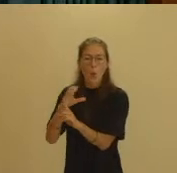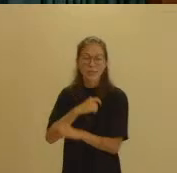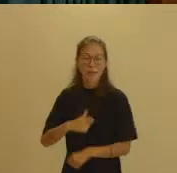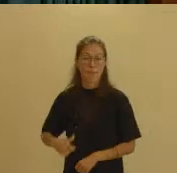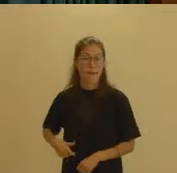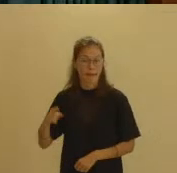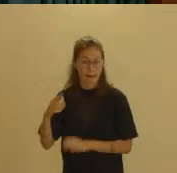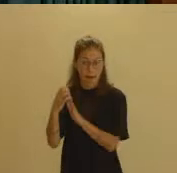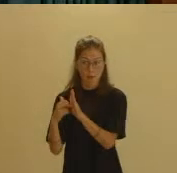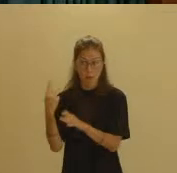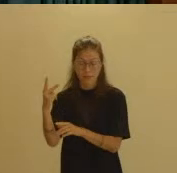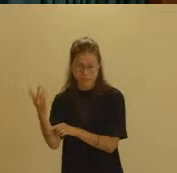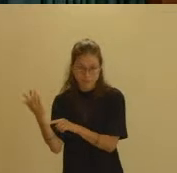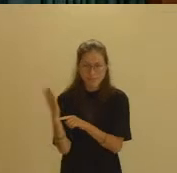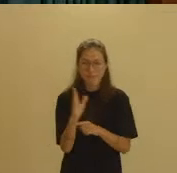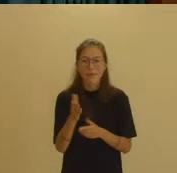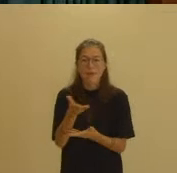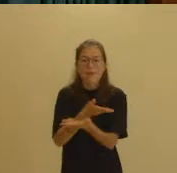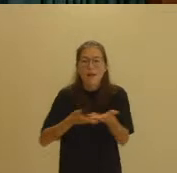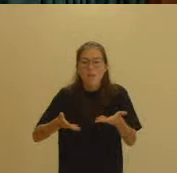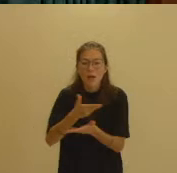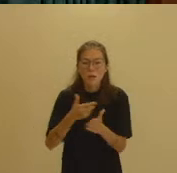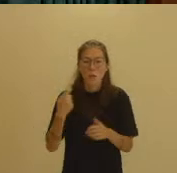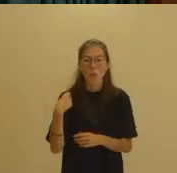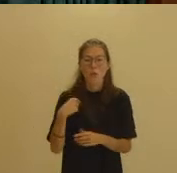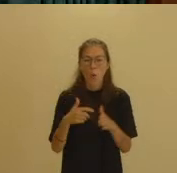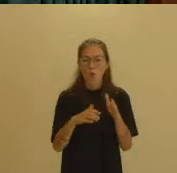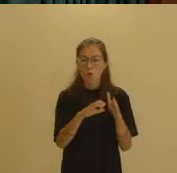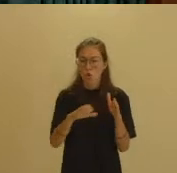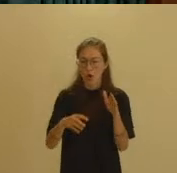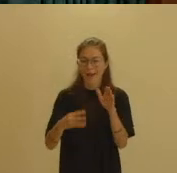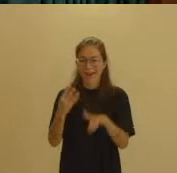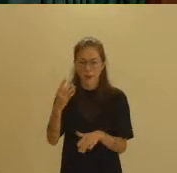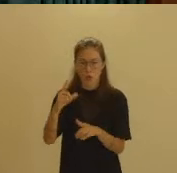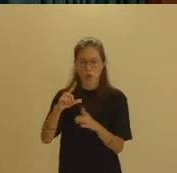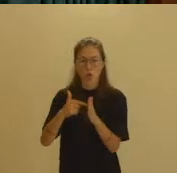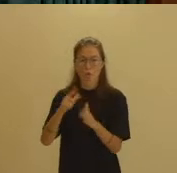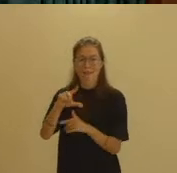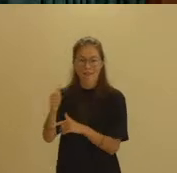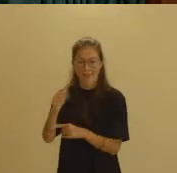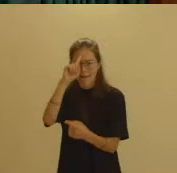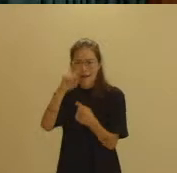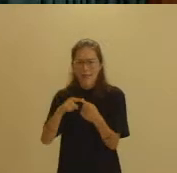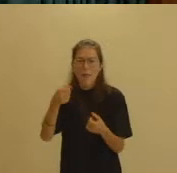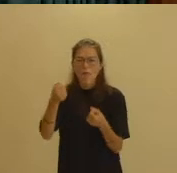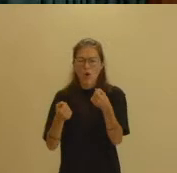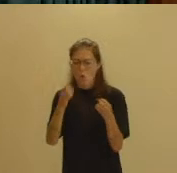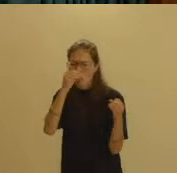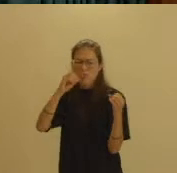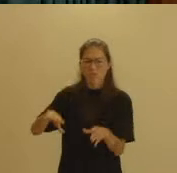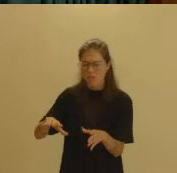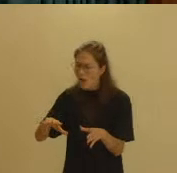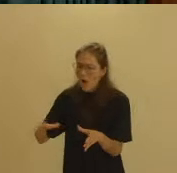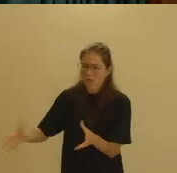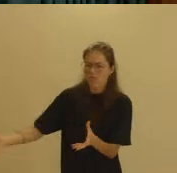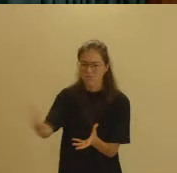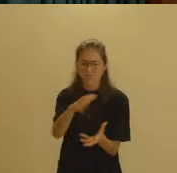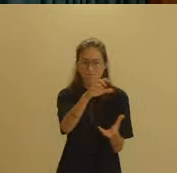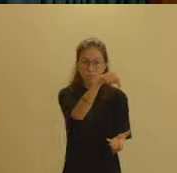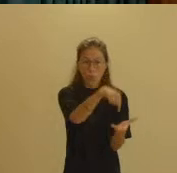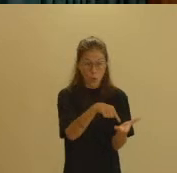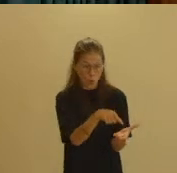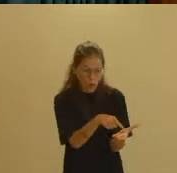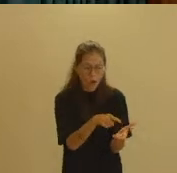maire, délibération 114-2021, fourrière automobile, choix du mode de gestion, approbation